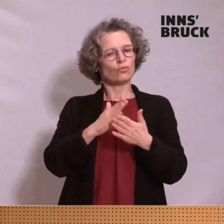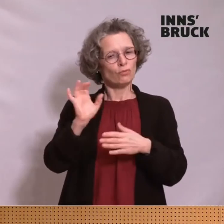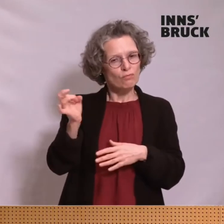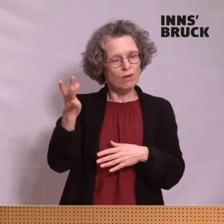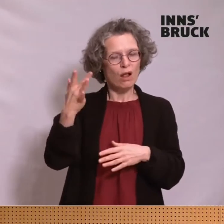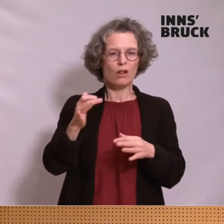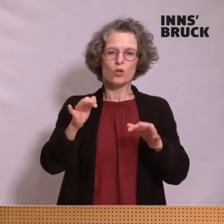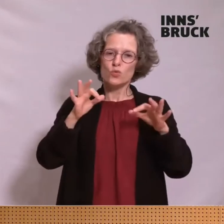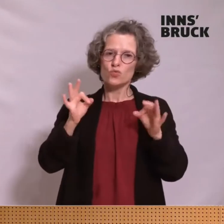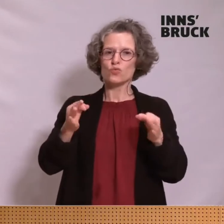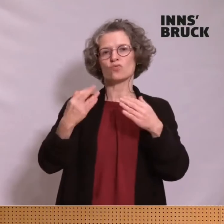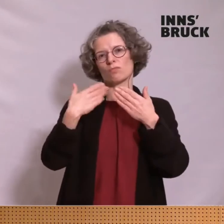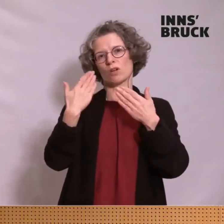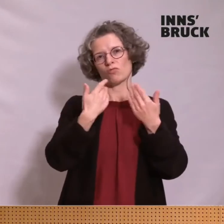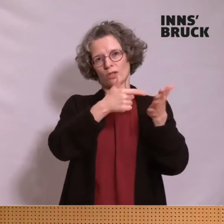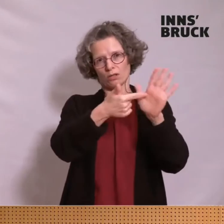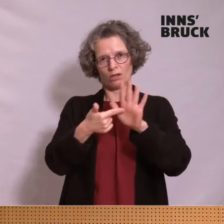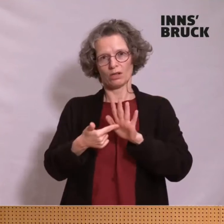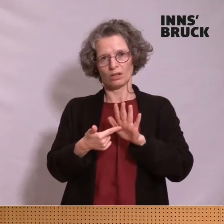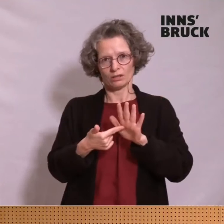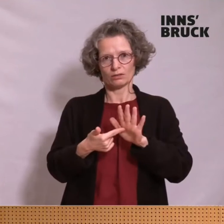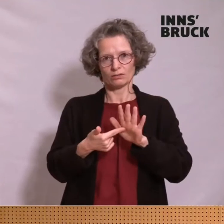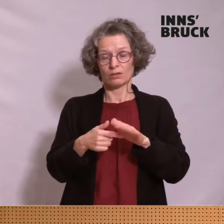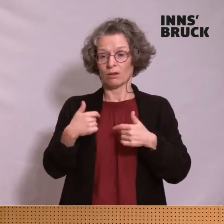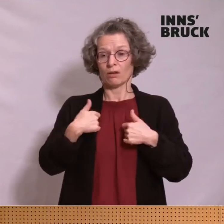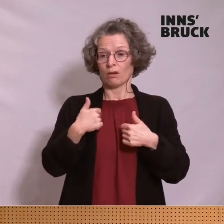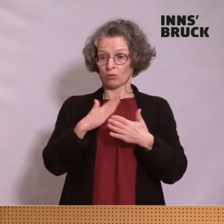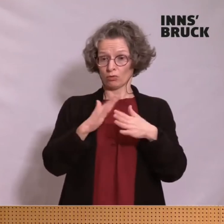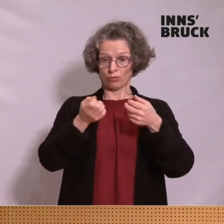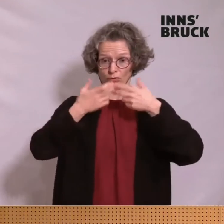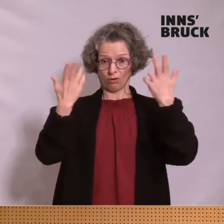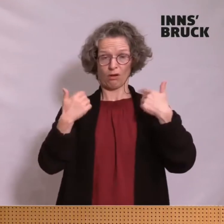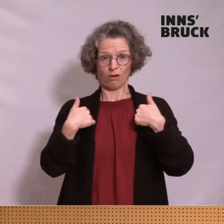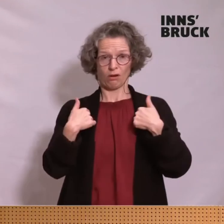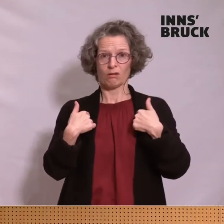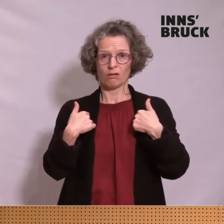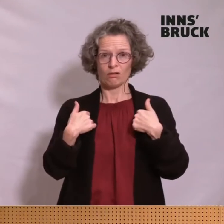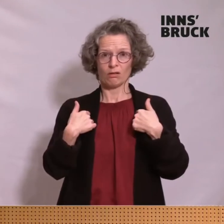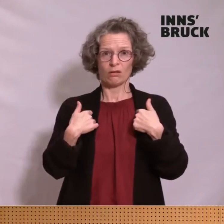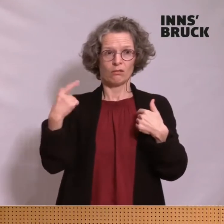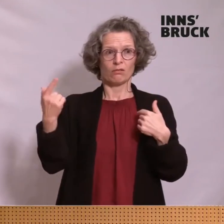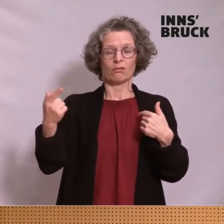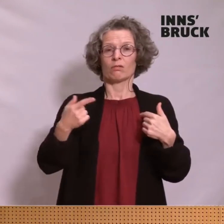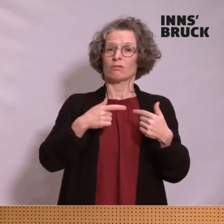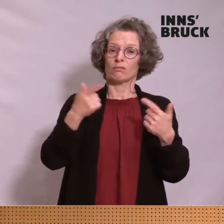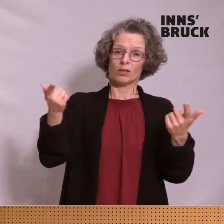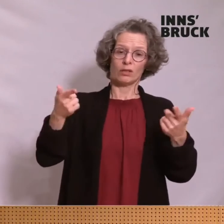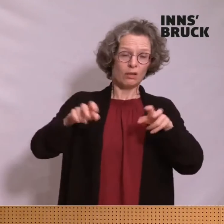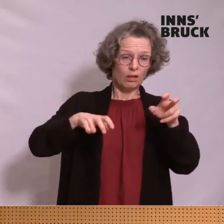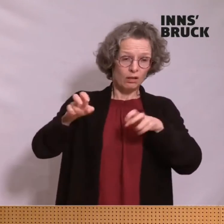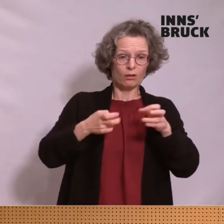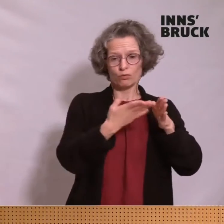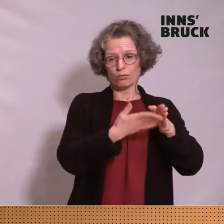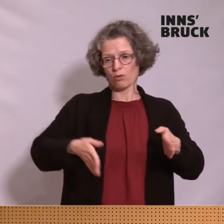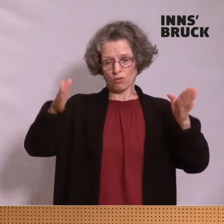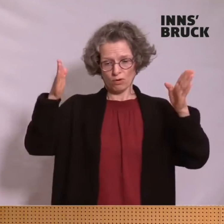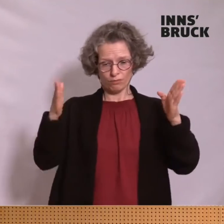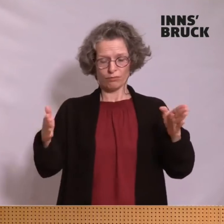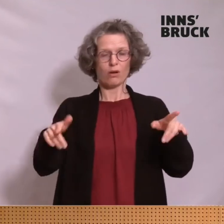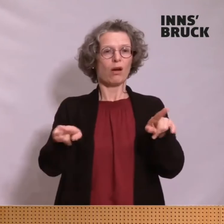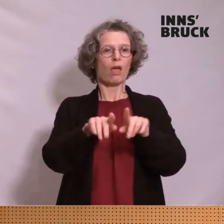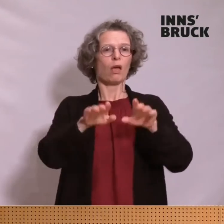voranzugehen. Mir ist schon klar, dass man auch eine ganze Periode lang mit der gleichen Botschaft